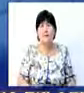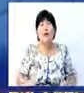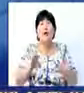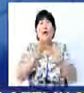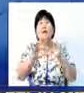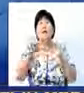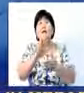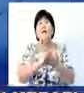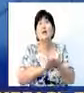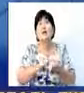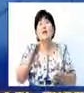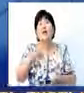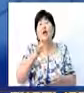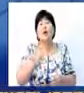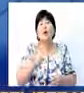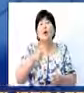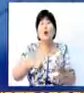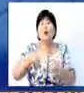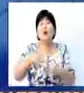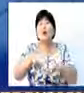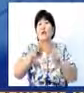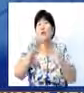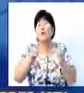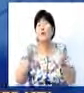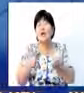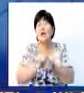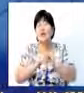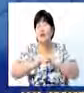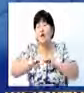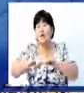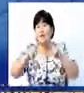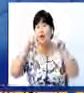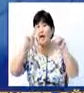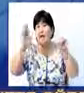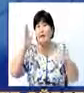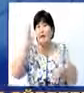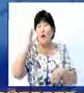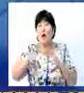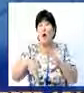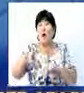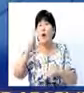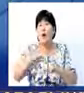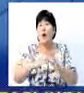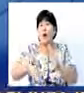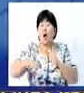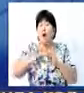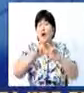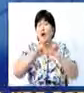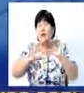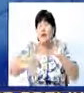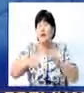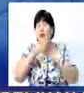Шығарылымды жалғастырамыз. Жаңа орғандық кәсіпкер өрнекті тас төсеніштердің арқасында танымал бола бастады. Аудан тұрғыны аула мен ғимараттардың